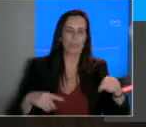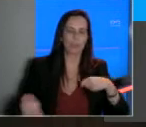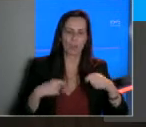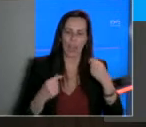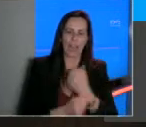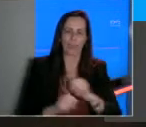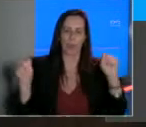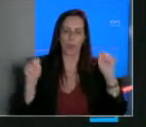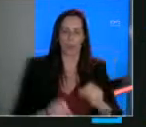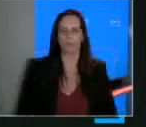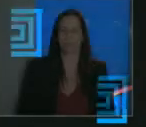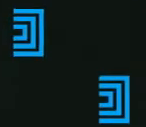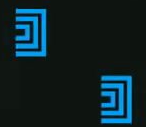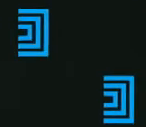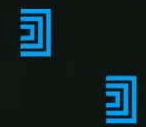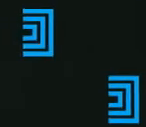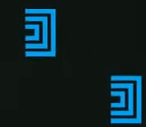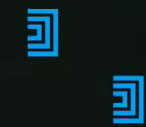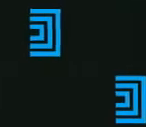על הדמוקרטיה.